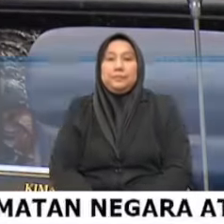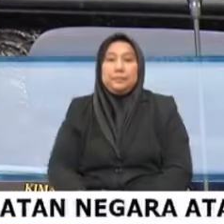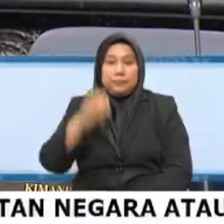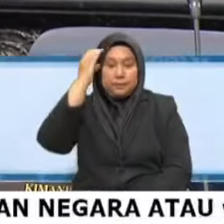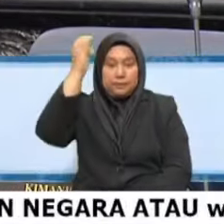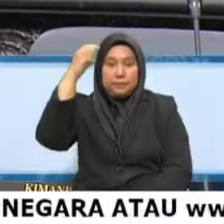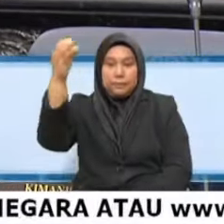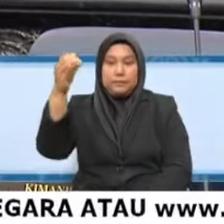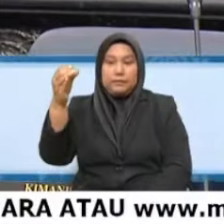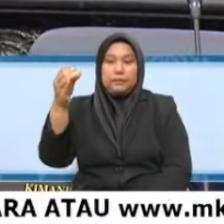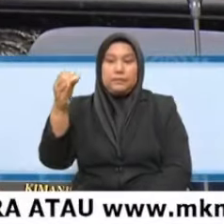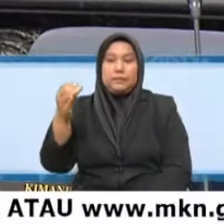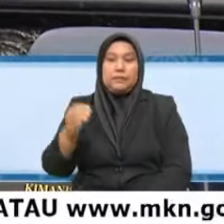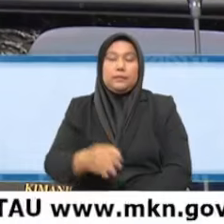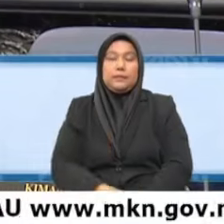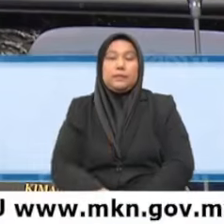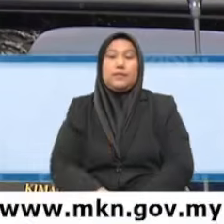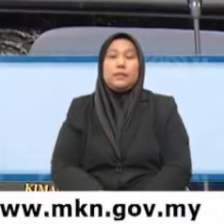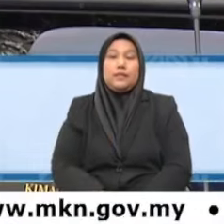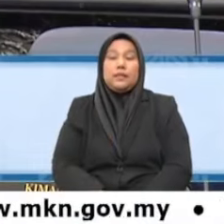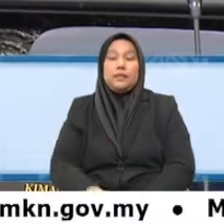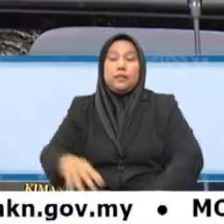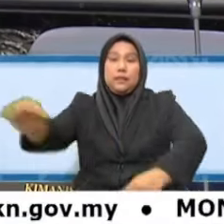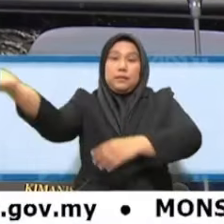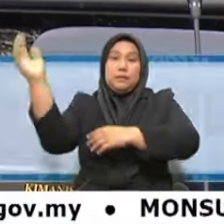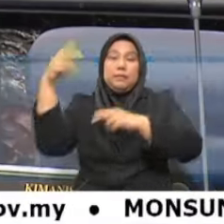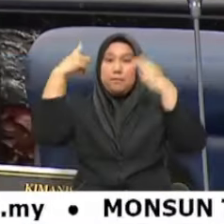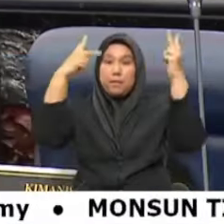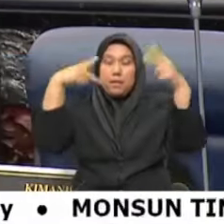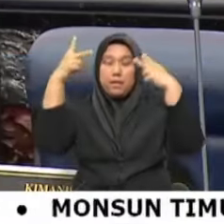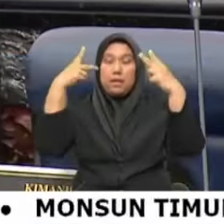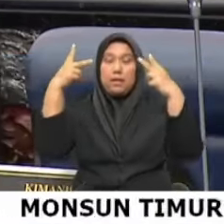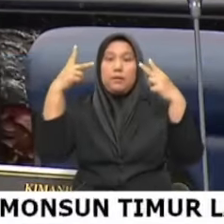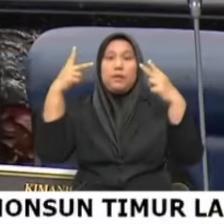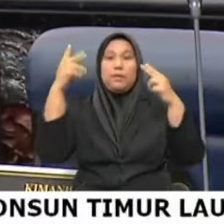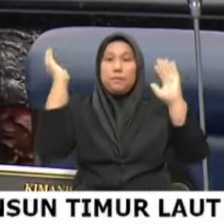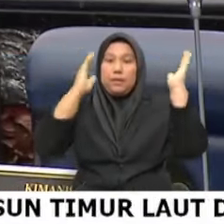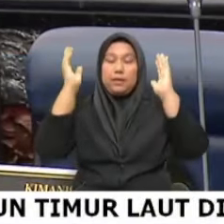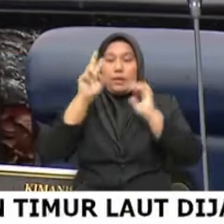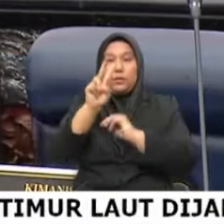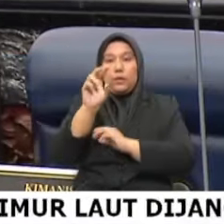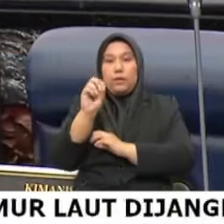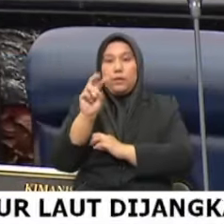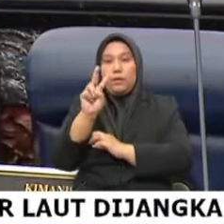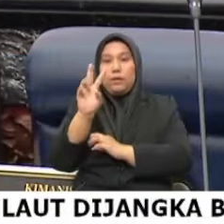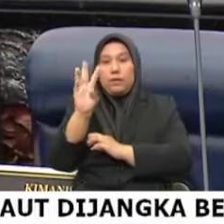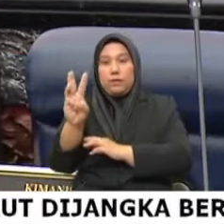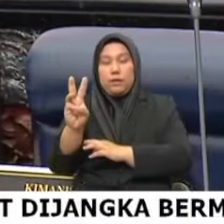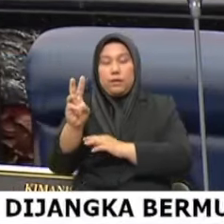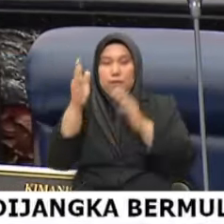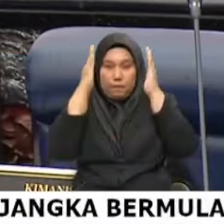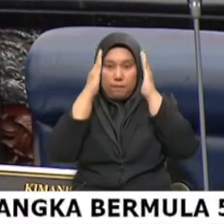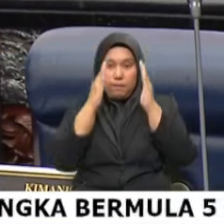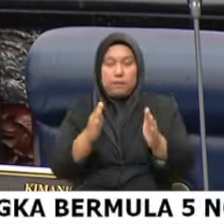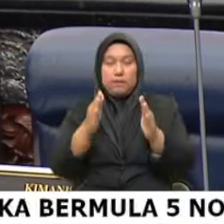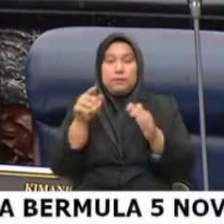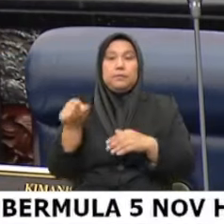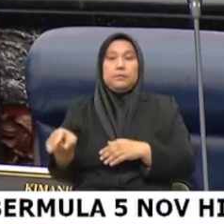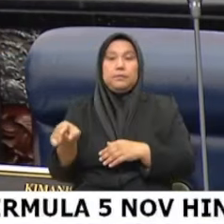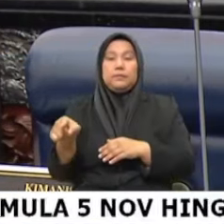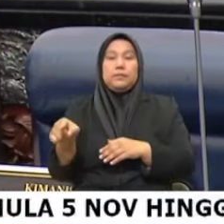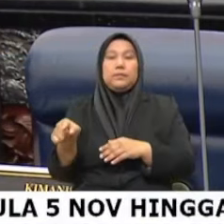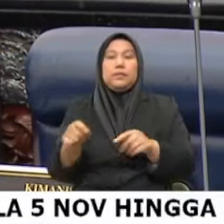Konsep kempen berlawat Malaysia 2026, BM 2026 adalah berfokuskan kepada Malaysia sebagai